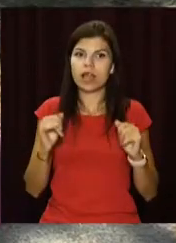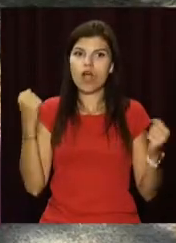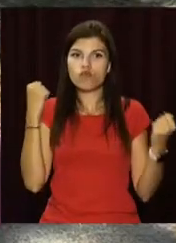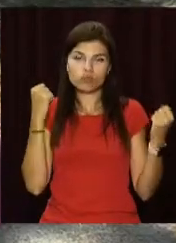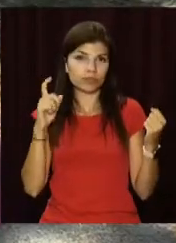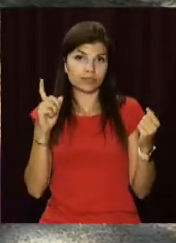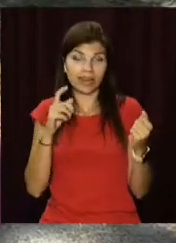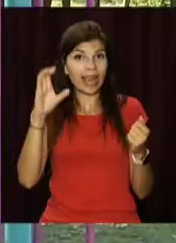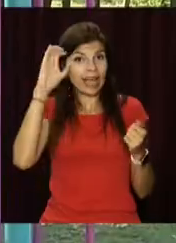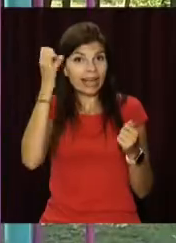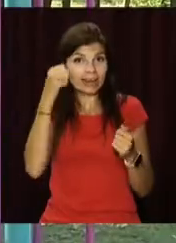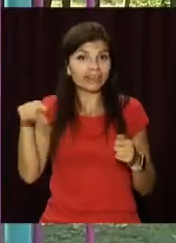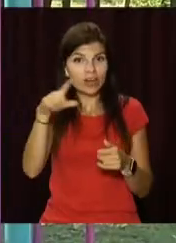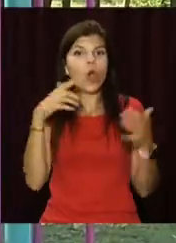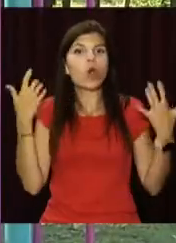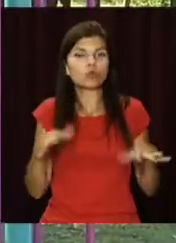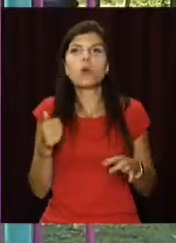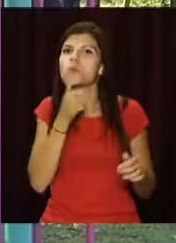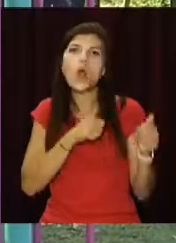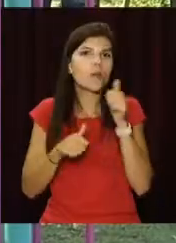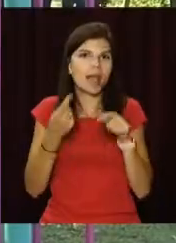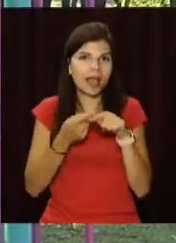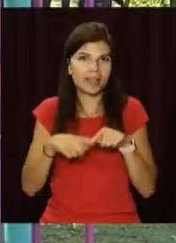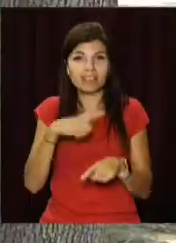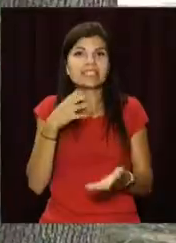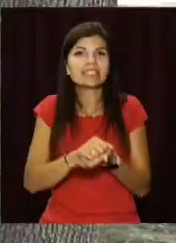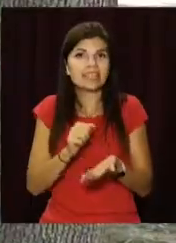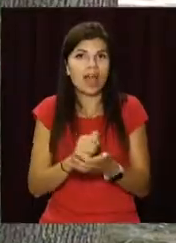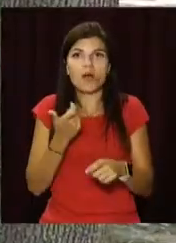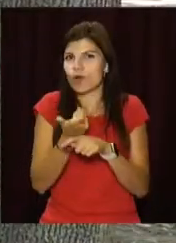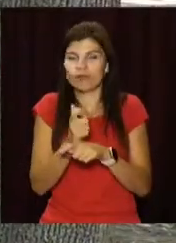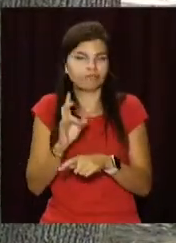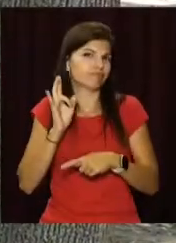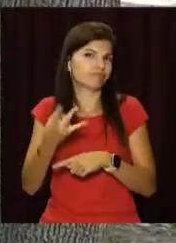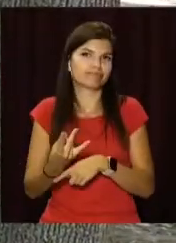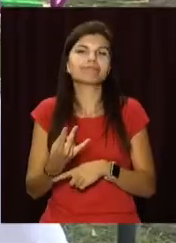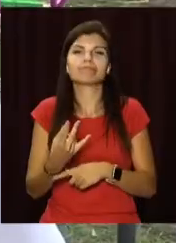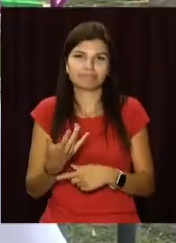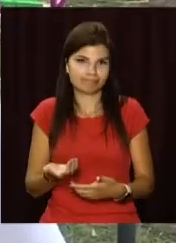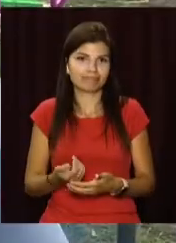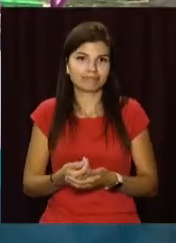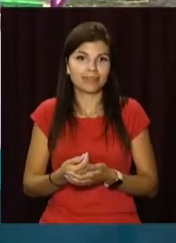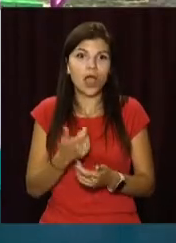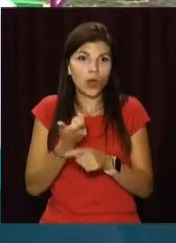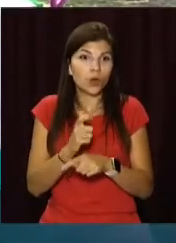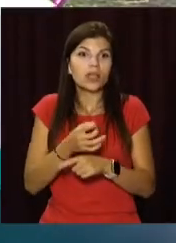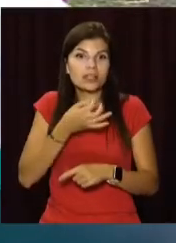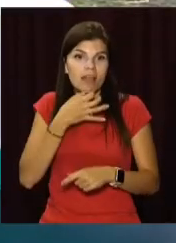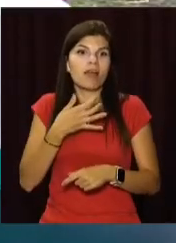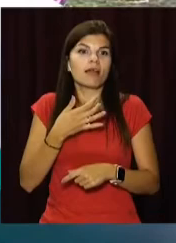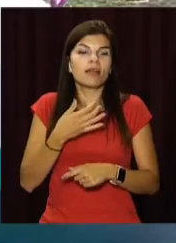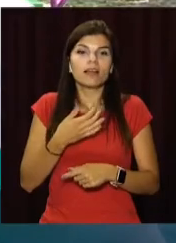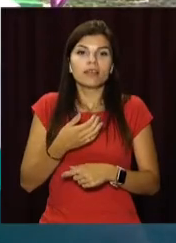вправ. Юні криворізькі спортсмени вже випробували інвентар. Кажуть, заняття просто неба ні з чим не порівняти. Вона дуже виділяється і одразу